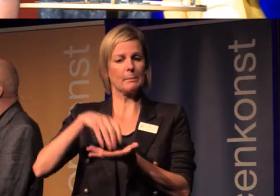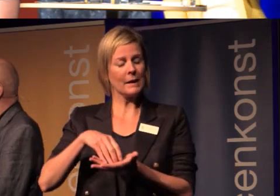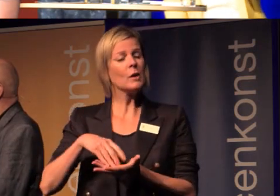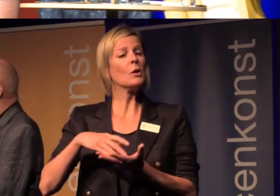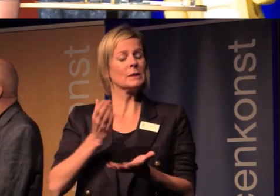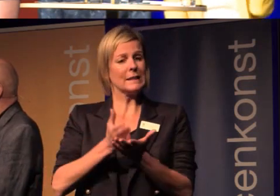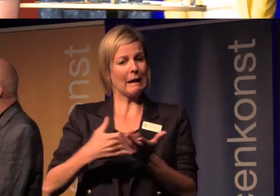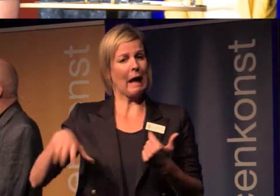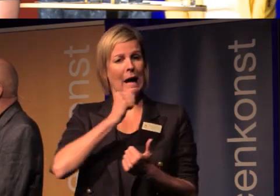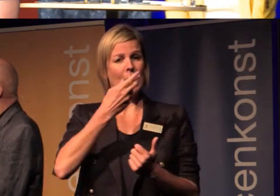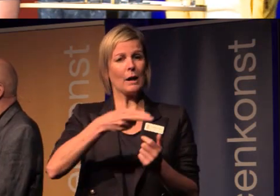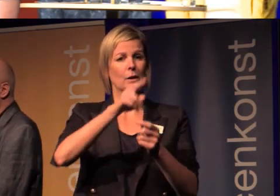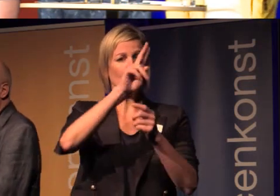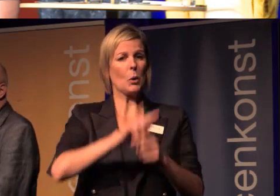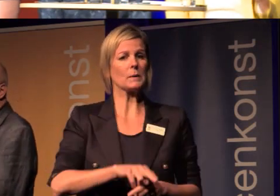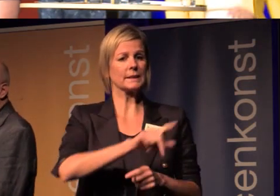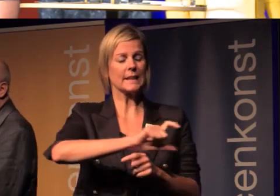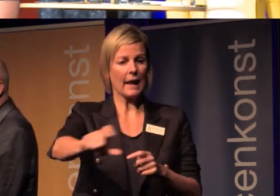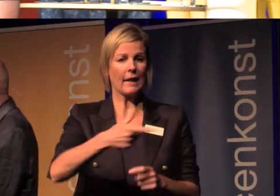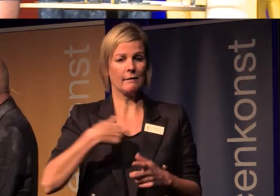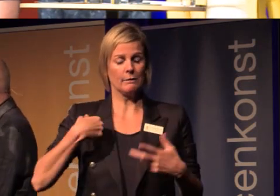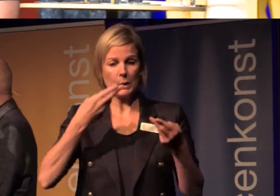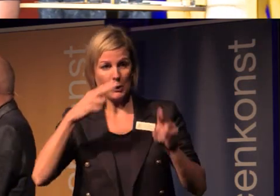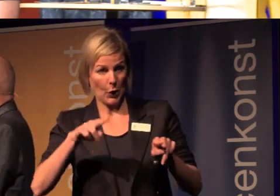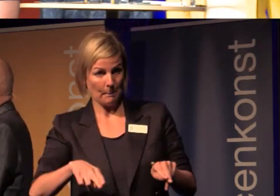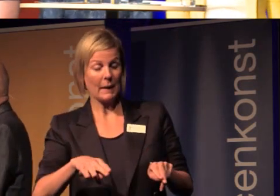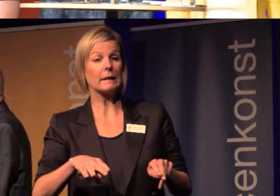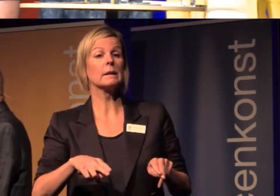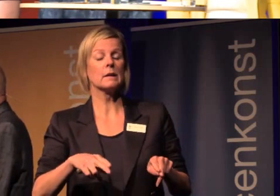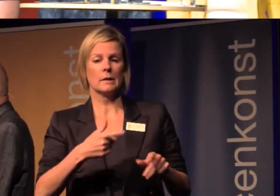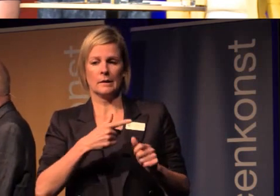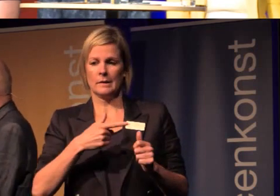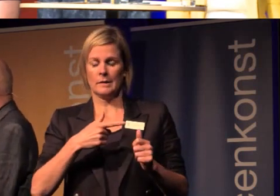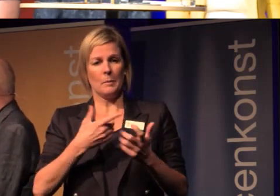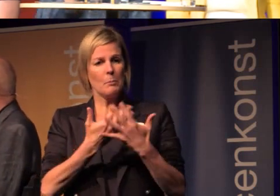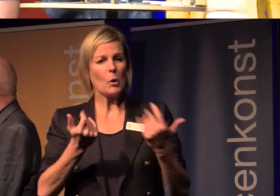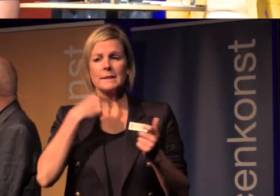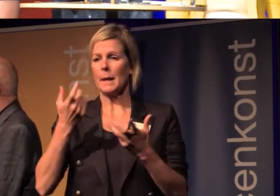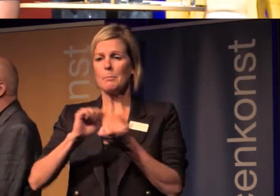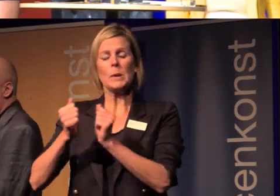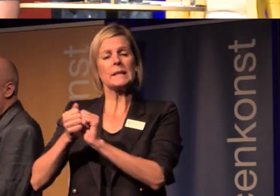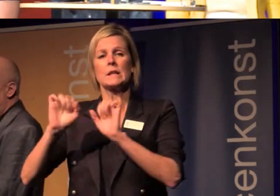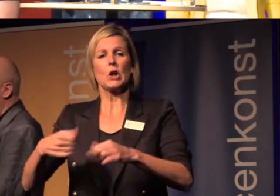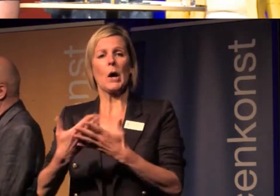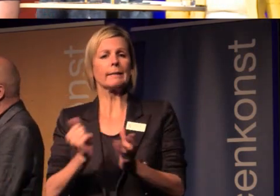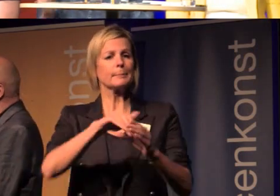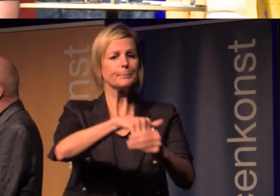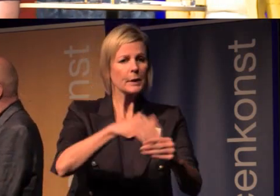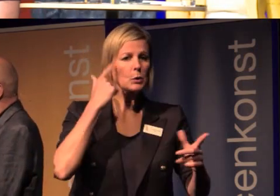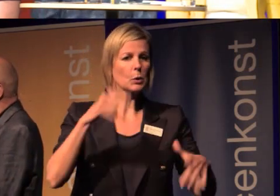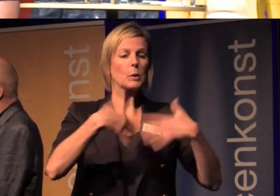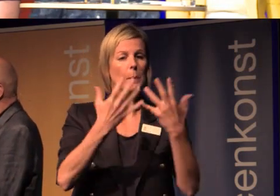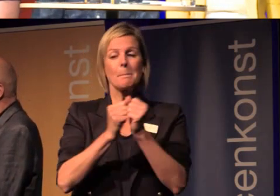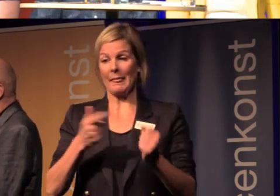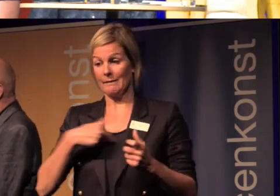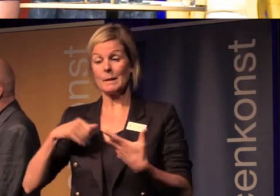konstnärer, att man gör en bedömning. Och det här görs redan idag. Alla ungdomsförbund som sitter här säger att ja, men politiker ska inte lägga sig i kulturen. Men det gör politiker genom att vi har en budget